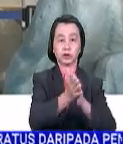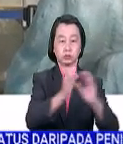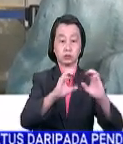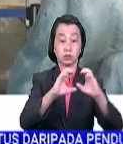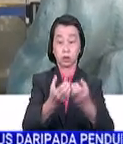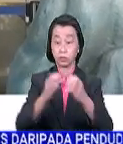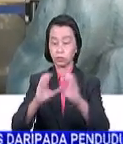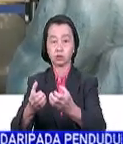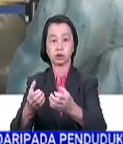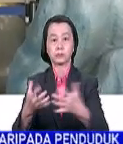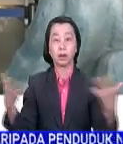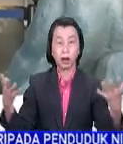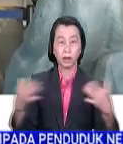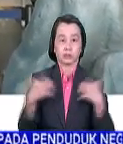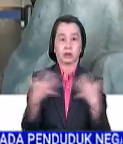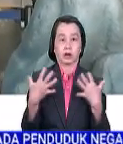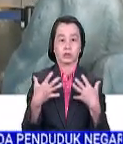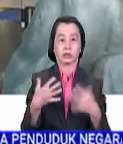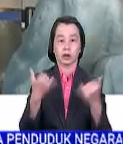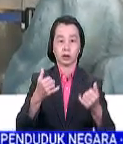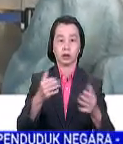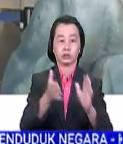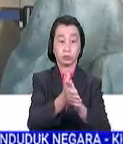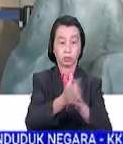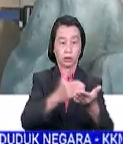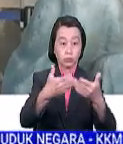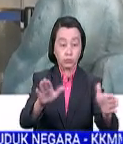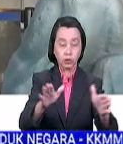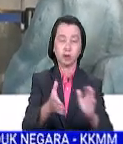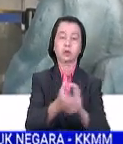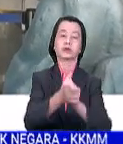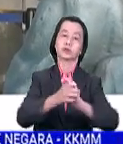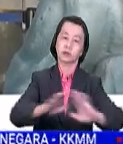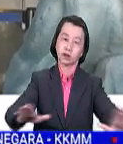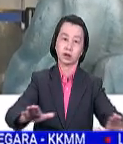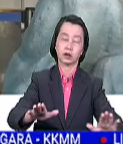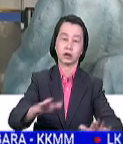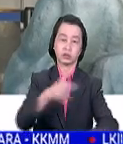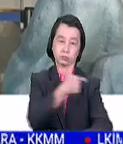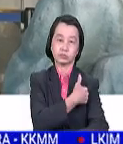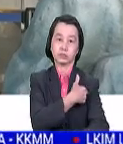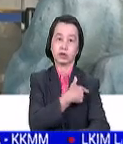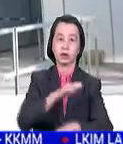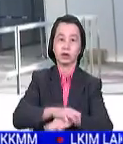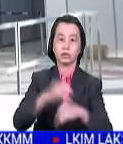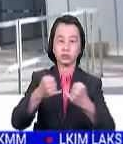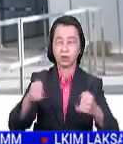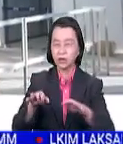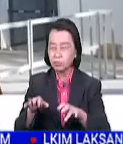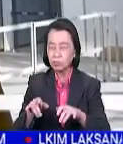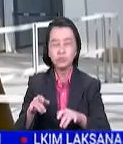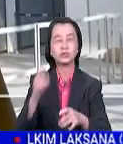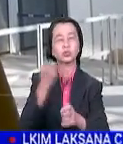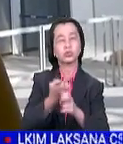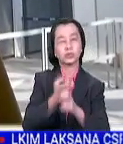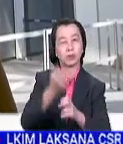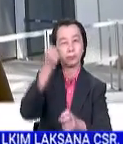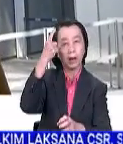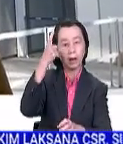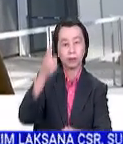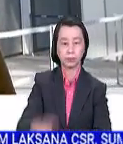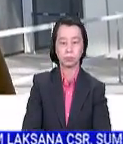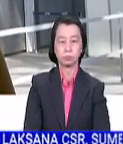banyak-banyak. So rasa macam buka ni lagi selamat lah nak belajar. Lagipun online ni kan susah sikit nak faham. Rasa seronok lah sebab